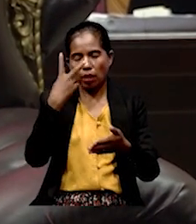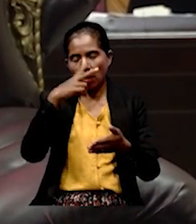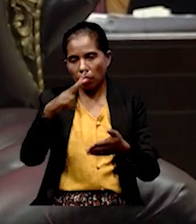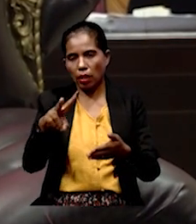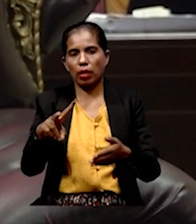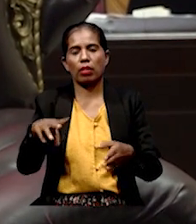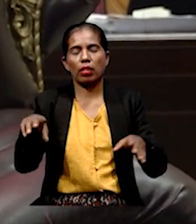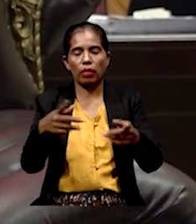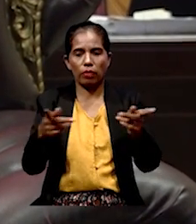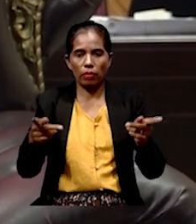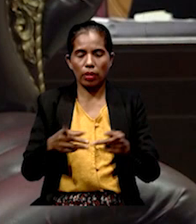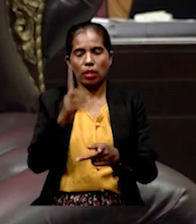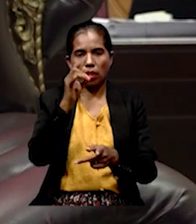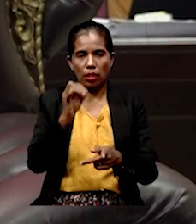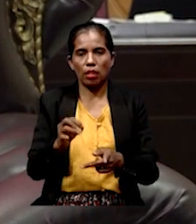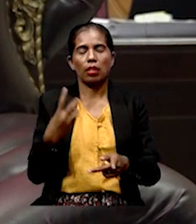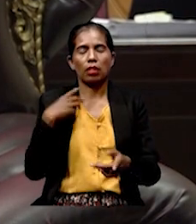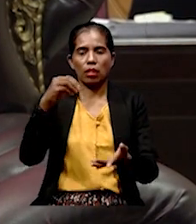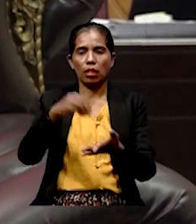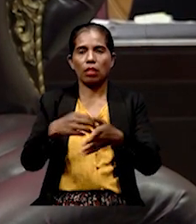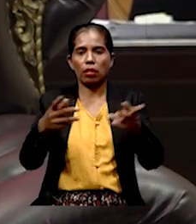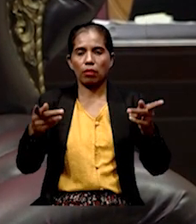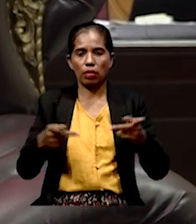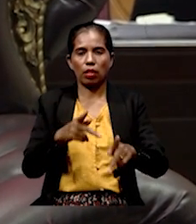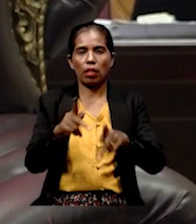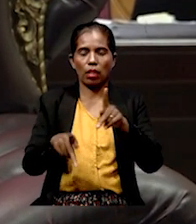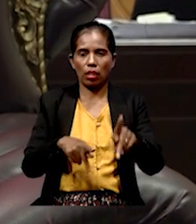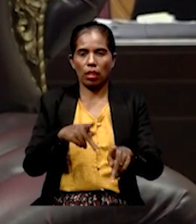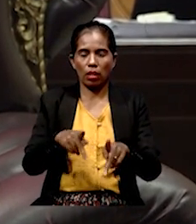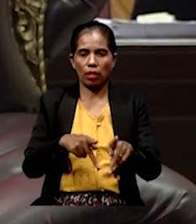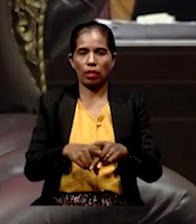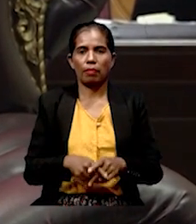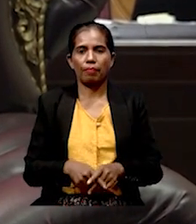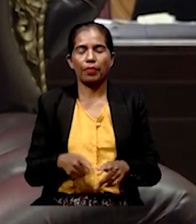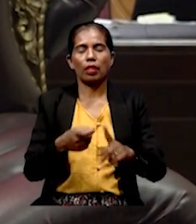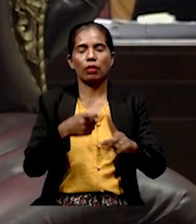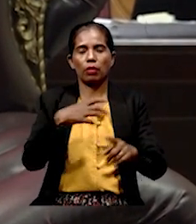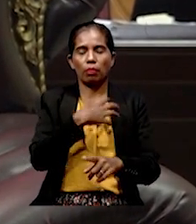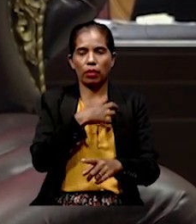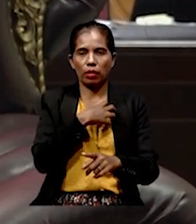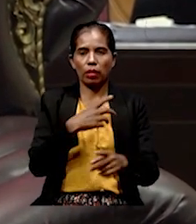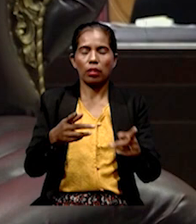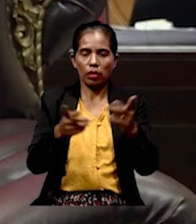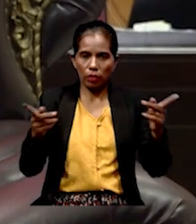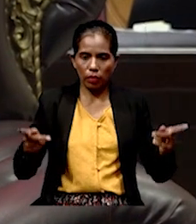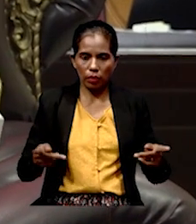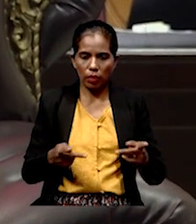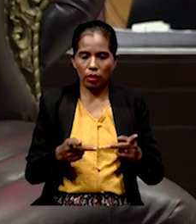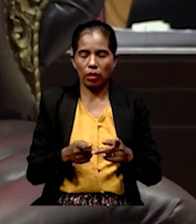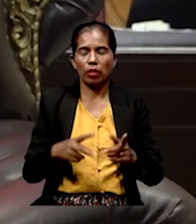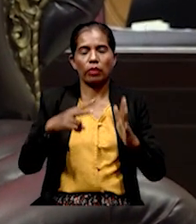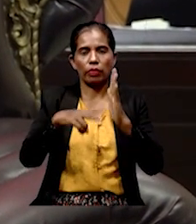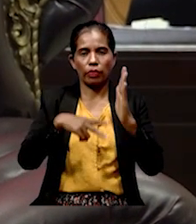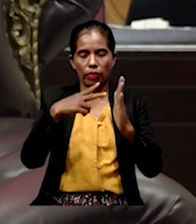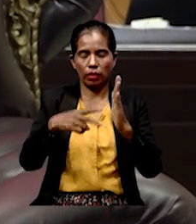hera ita ya koloka na fat ema pessoal balo nebe maka husi pentel ya fatik nebe maka ya video ne temi